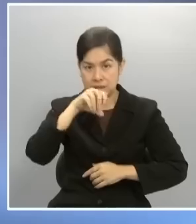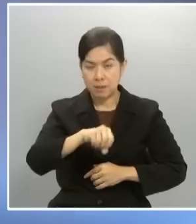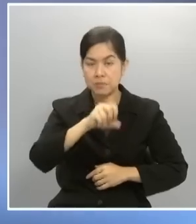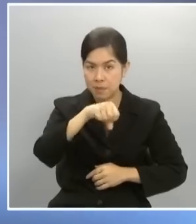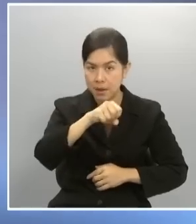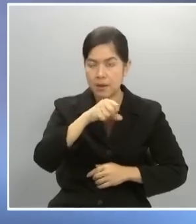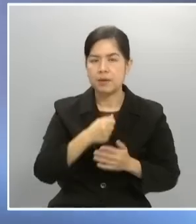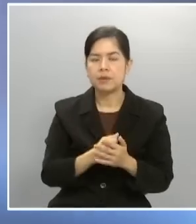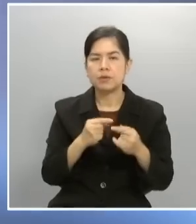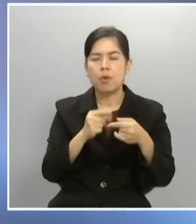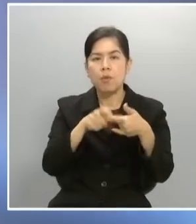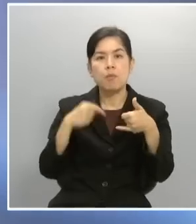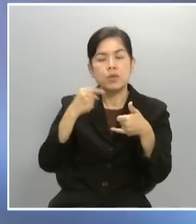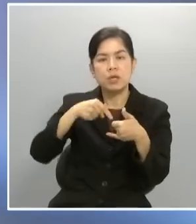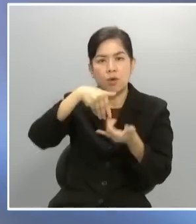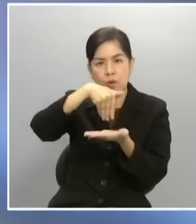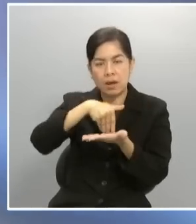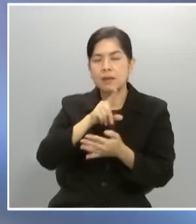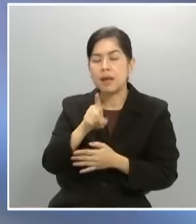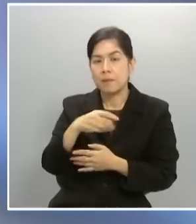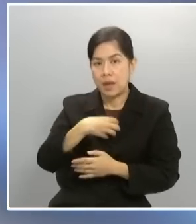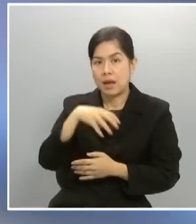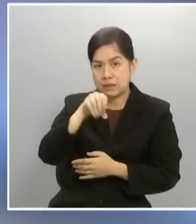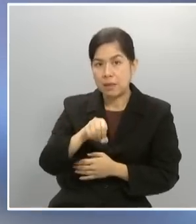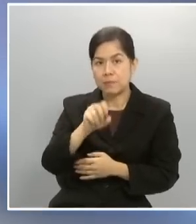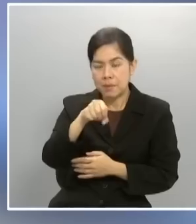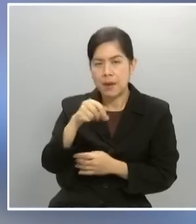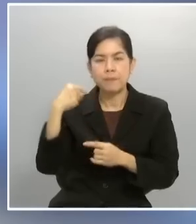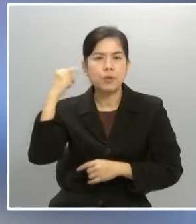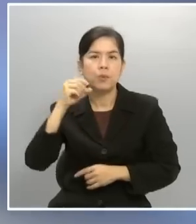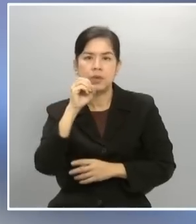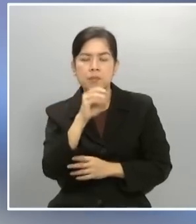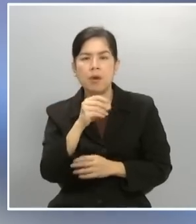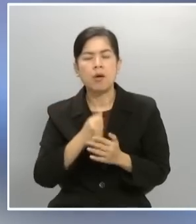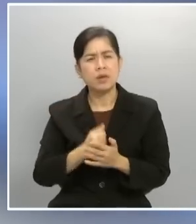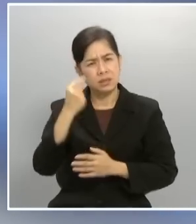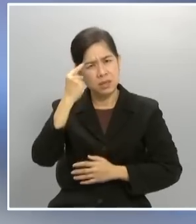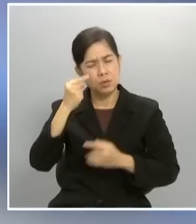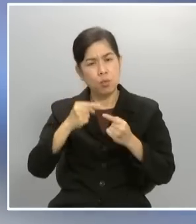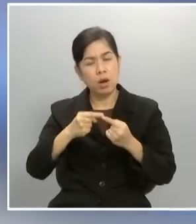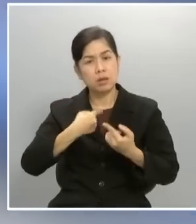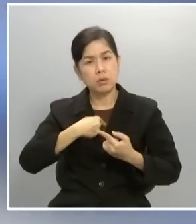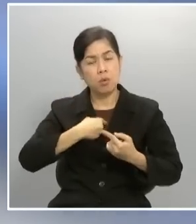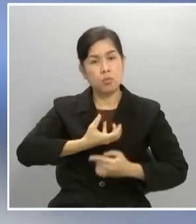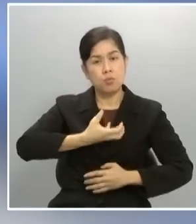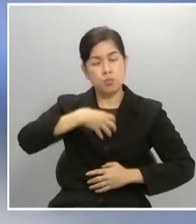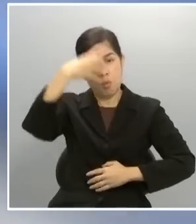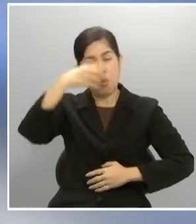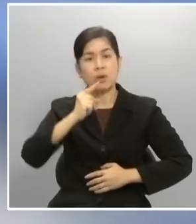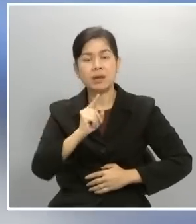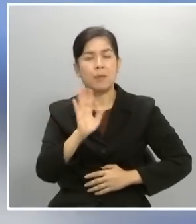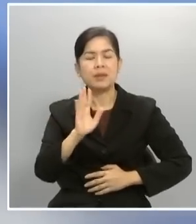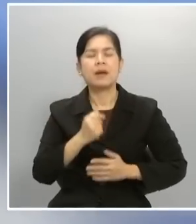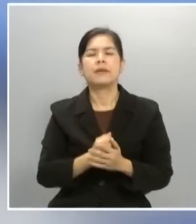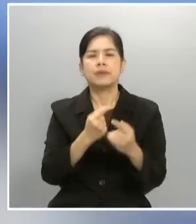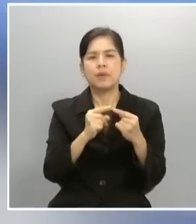บอกว่าจุดๆๆคิดว่าณจุดนี้ดิวทำแค่แเพราะอารมณ์หรอไม่รู้รู้ว่าคิดแล้วแต่คือแบบ